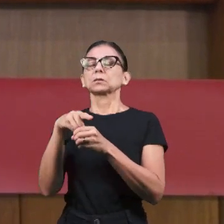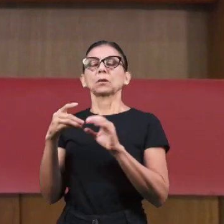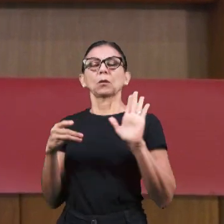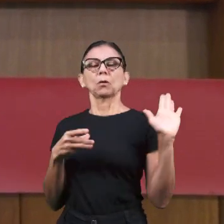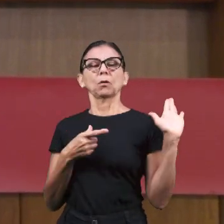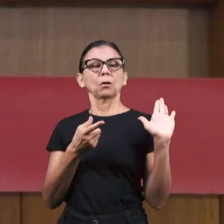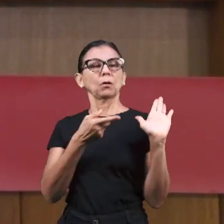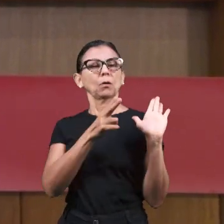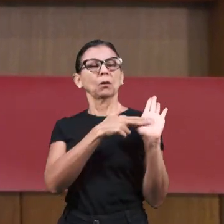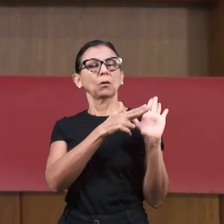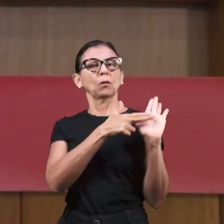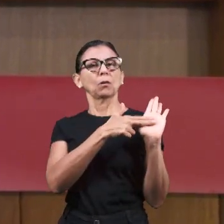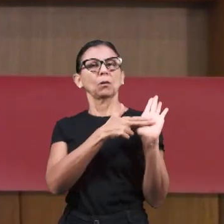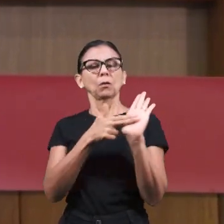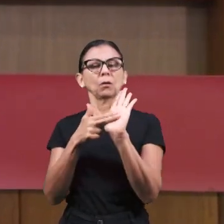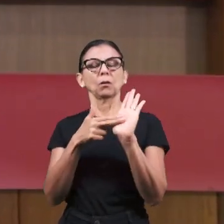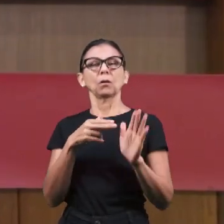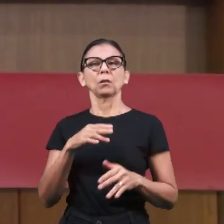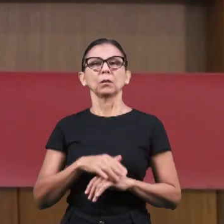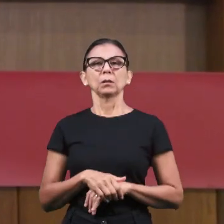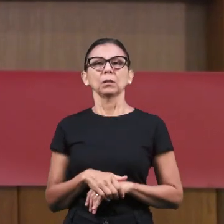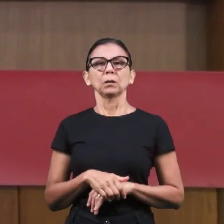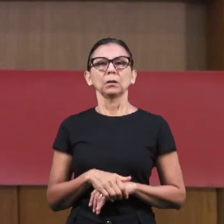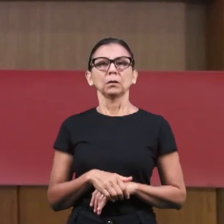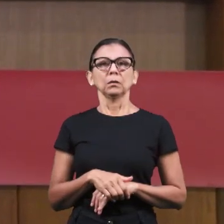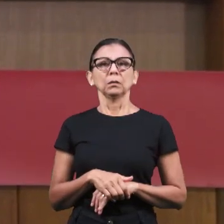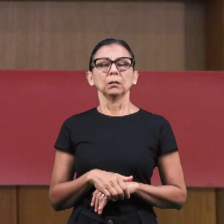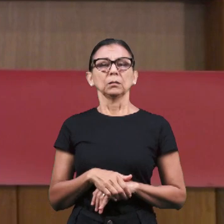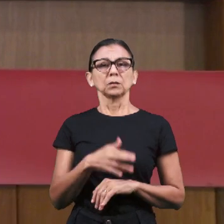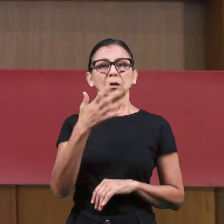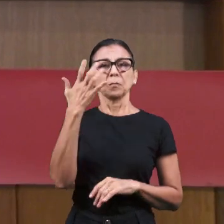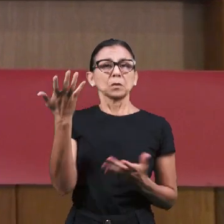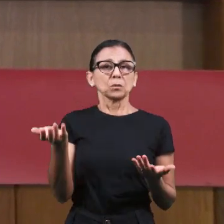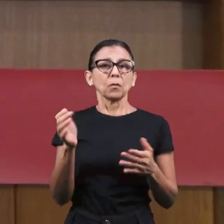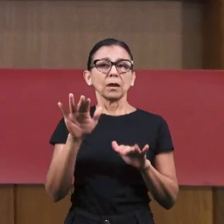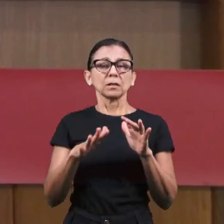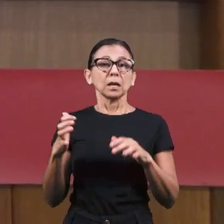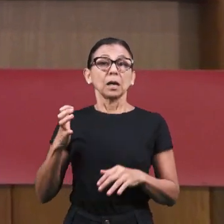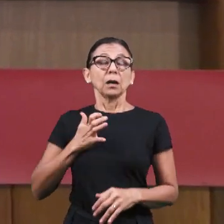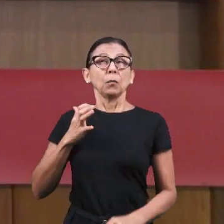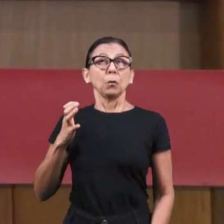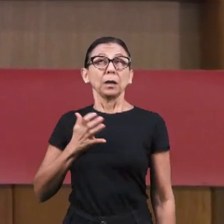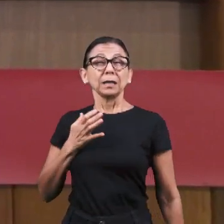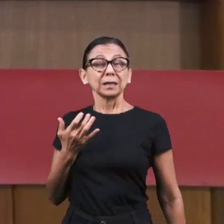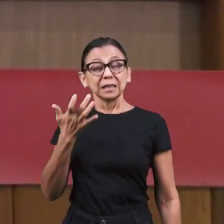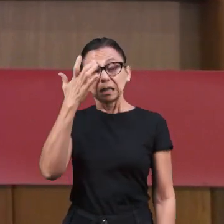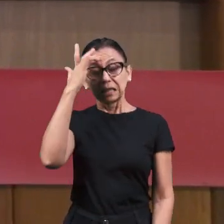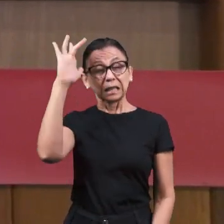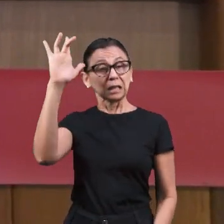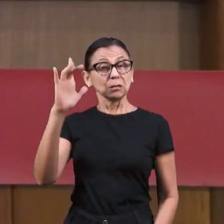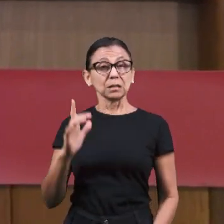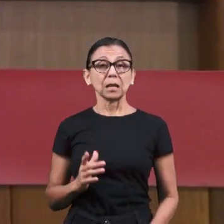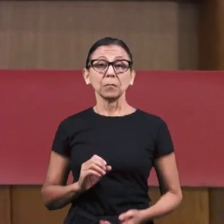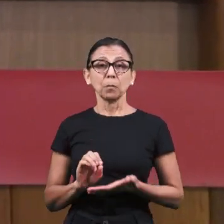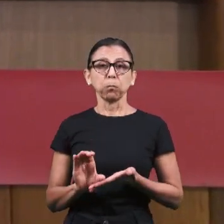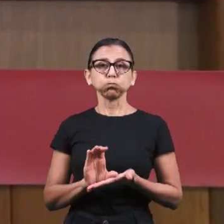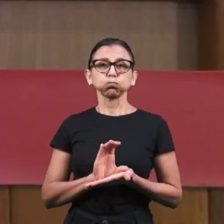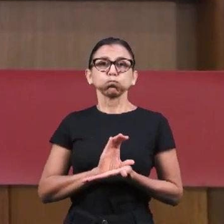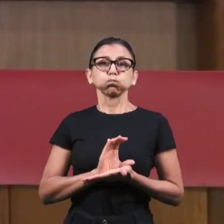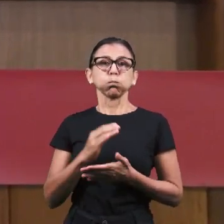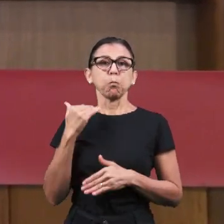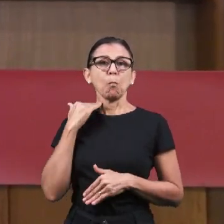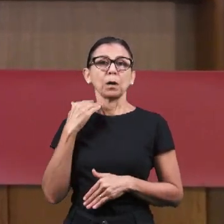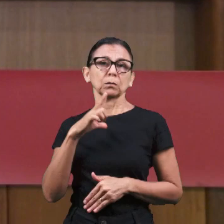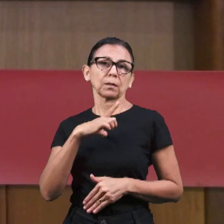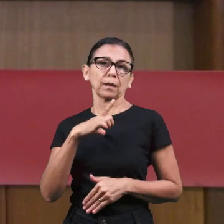donc, des fois, c'est même un mensonge parce qu'il ne sait pas, même pas combien il a gagné parce que tellement il est riche. Et nous